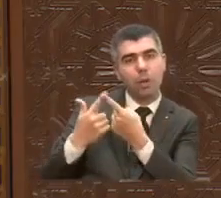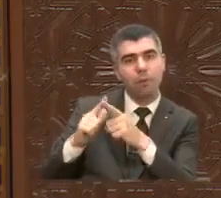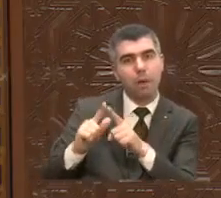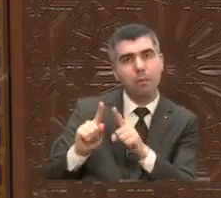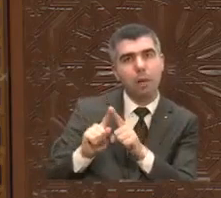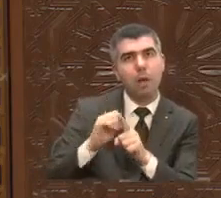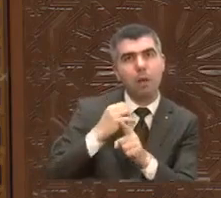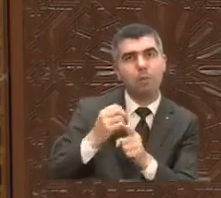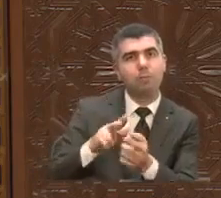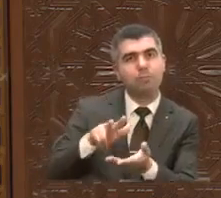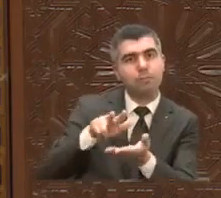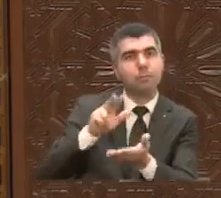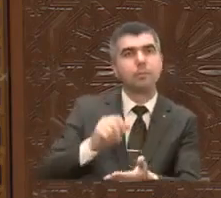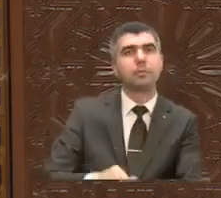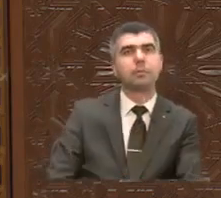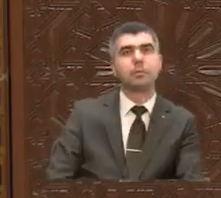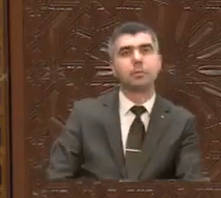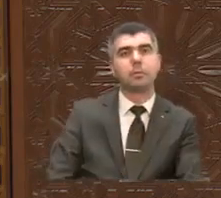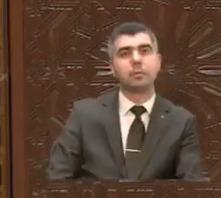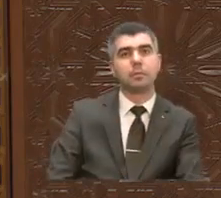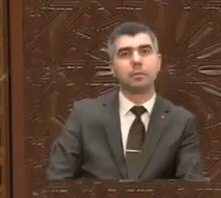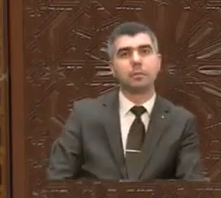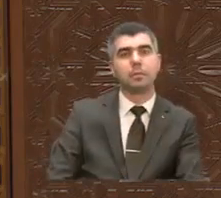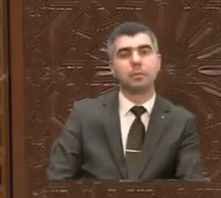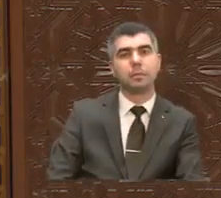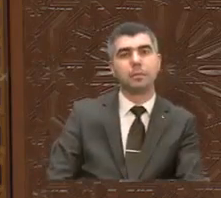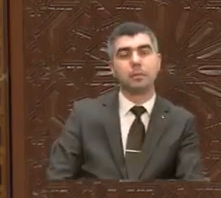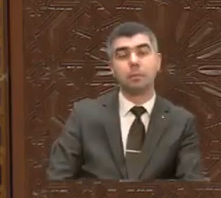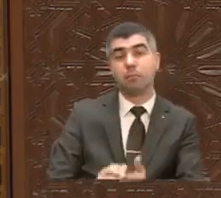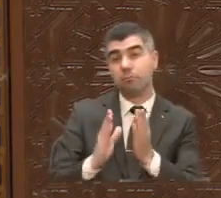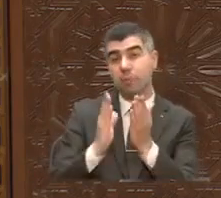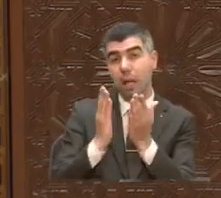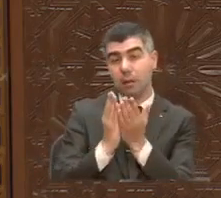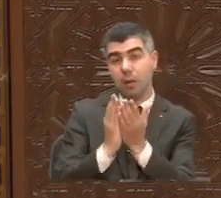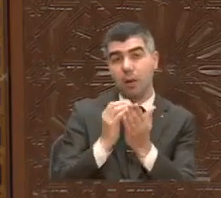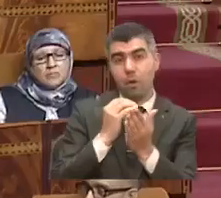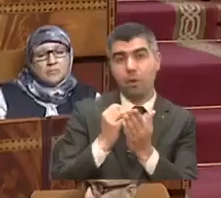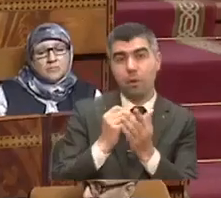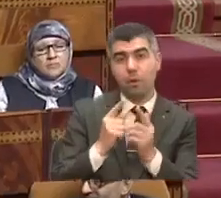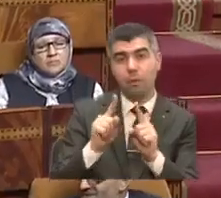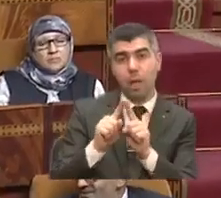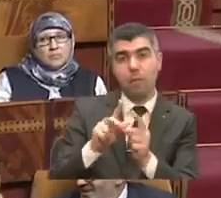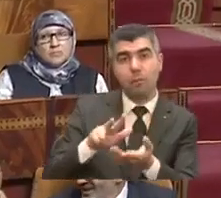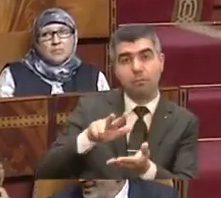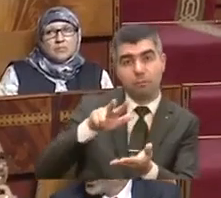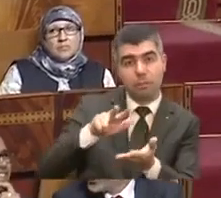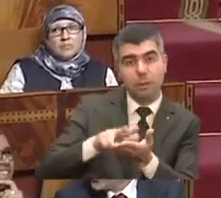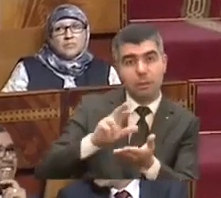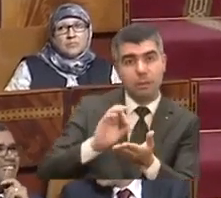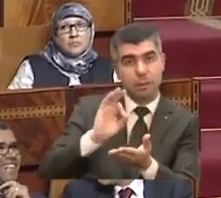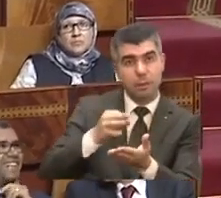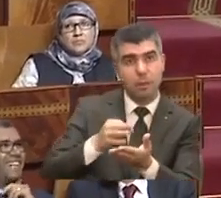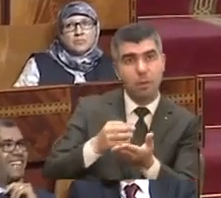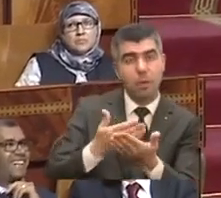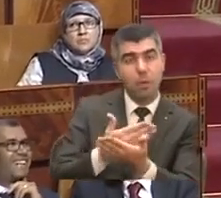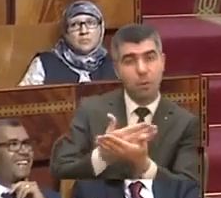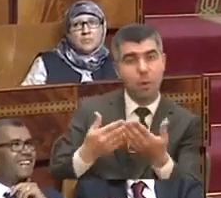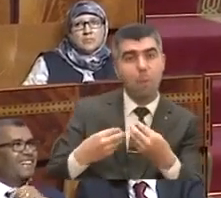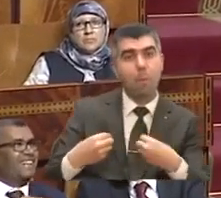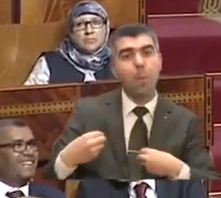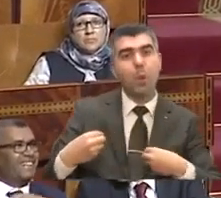القرار. هاد المؤسسات ما كتوفرش على الترخيص اللي كياخذوه من